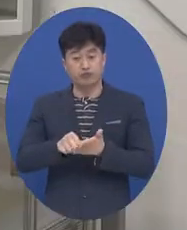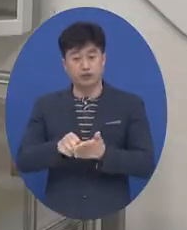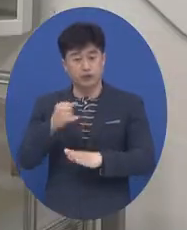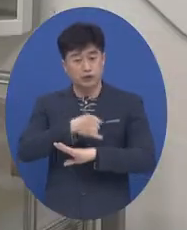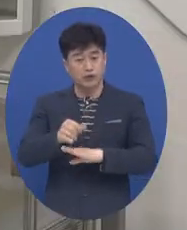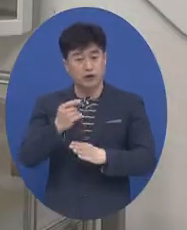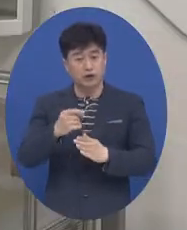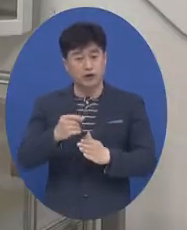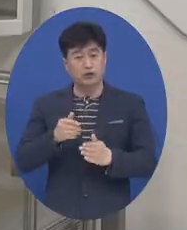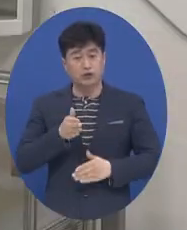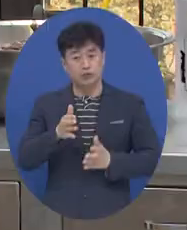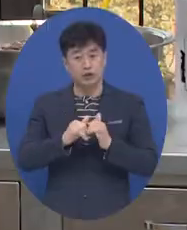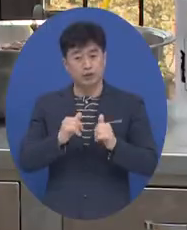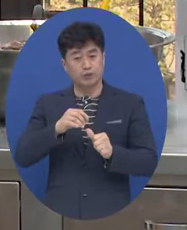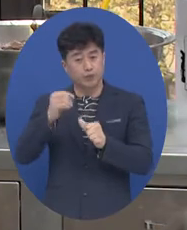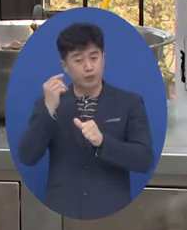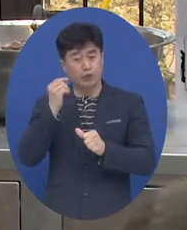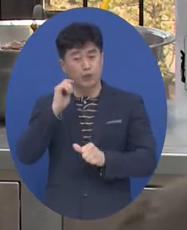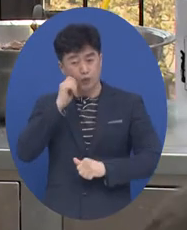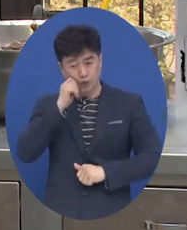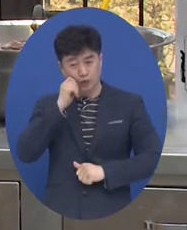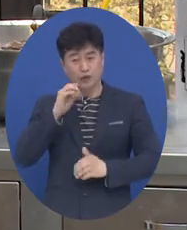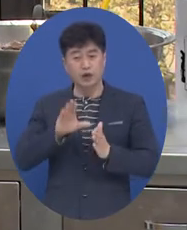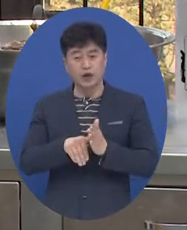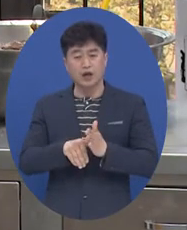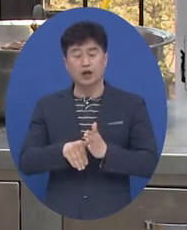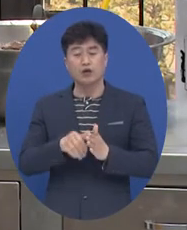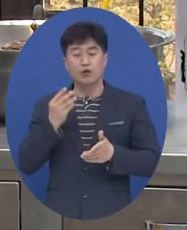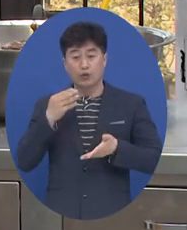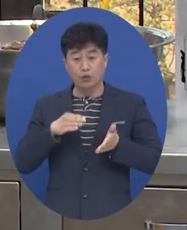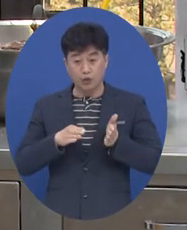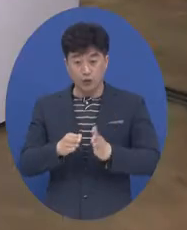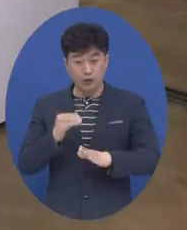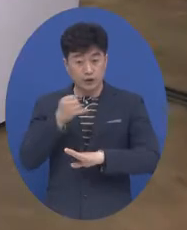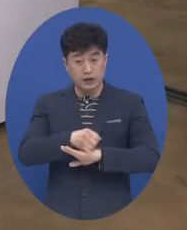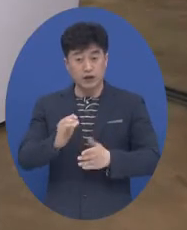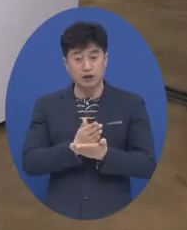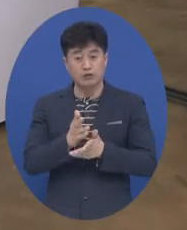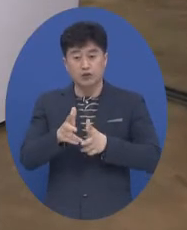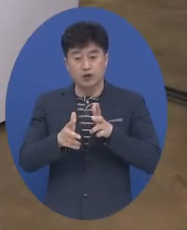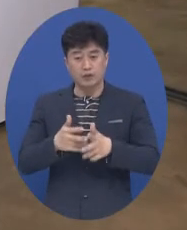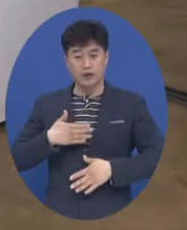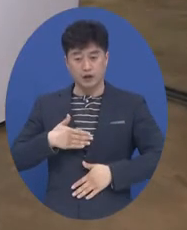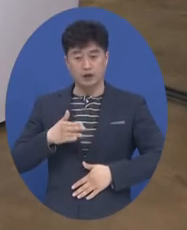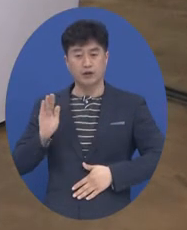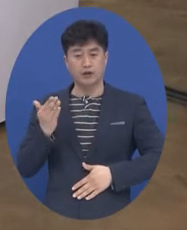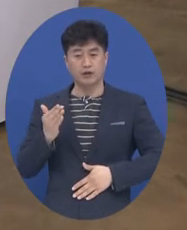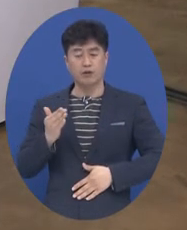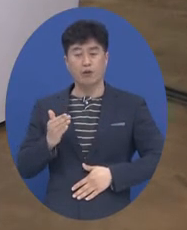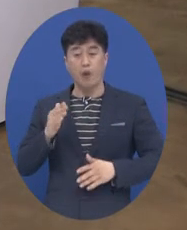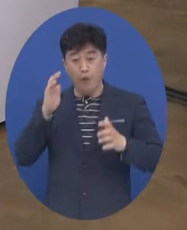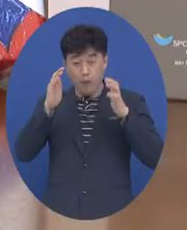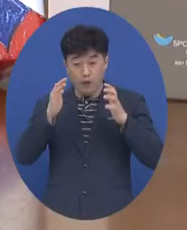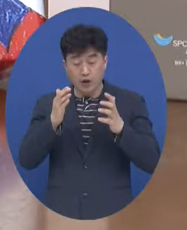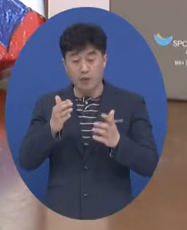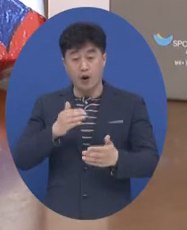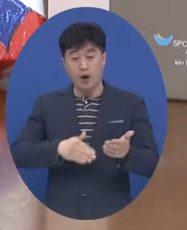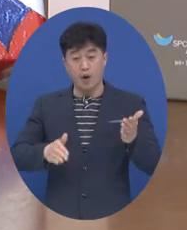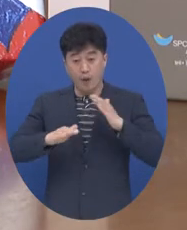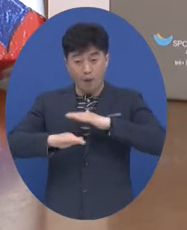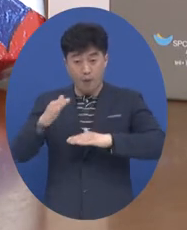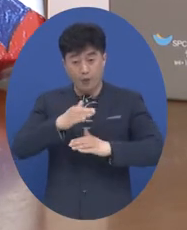인력을 구할 여력이 없던 사회의 경우도 기자 인하 등 사업을 알게 됐습니다 전문가 컨설팅 을 통해 복잡해 보이던 포장